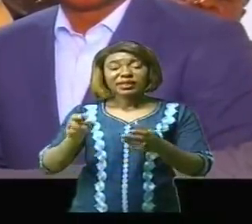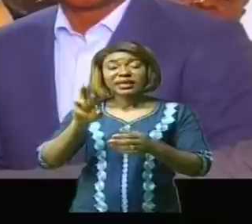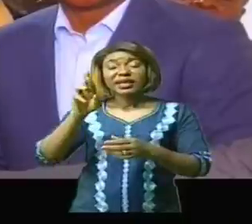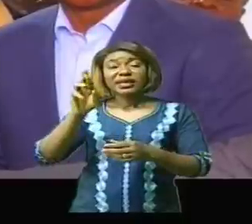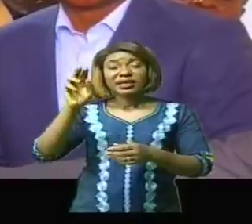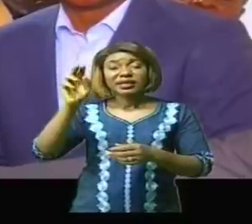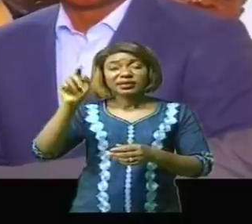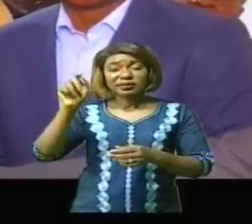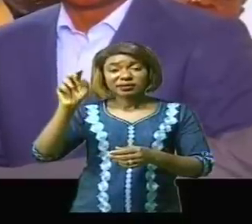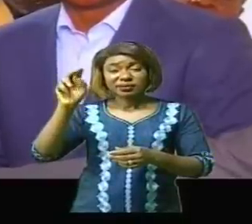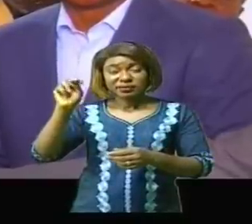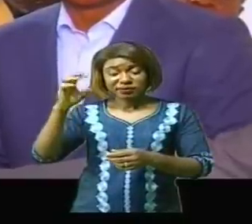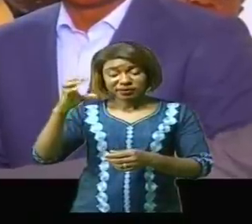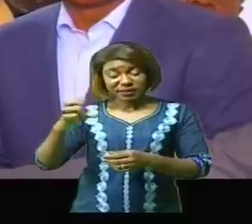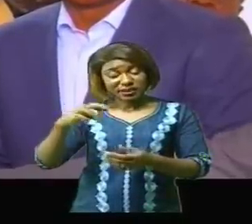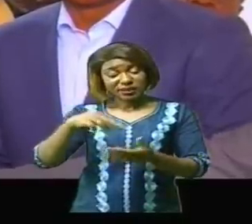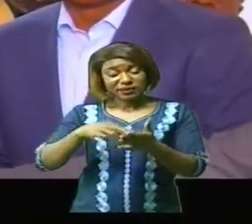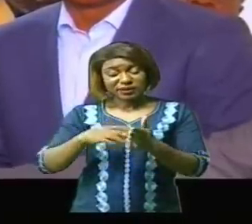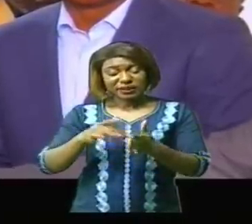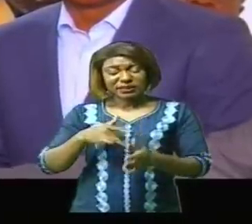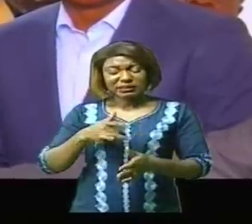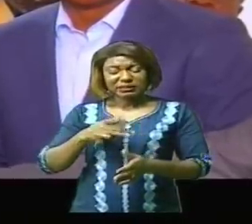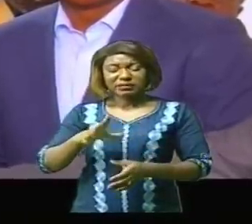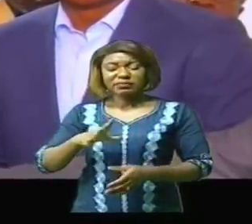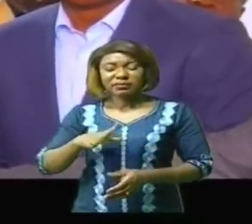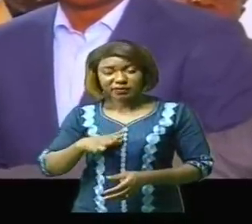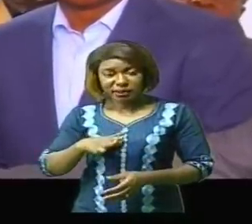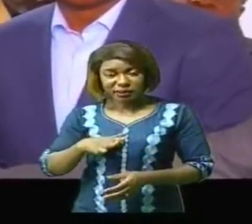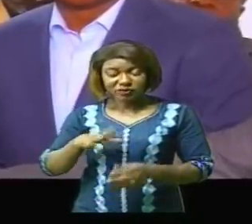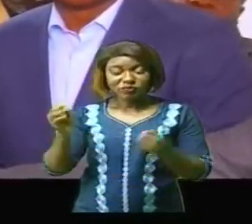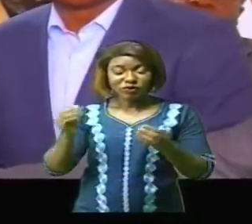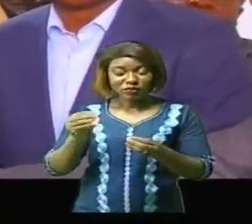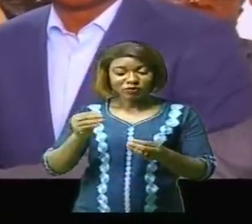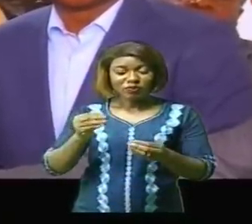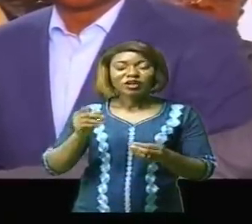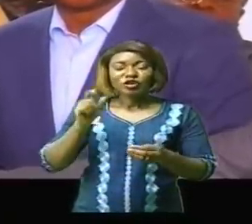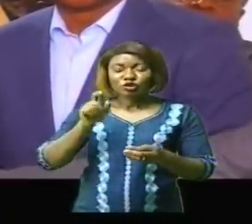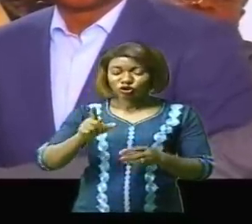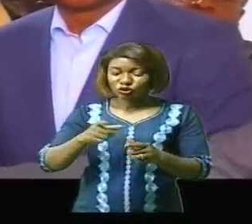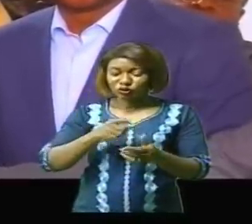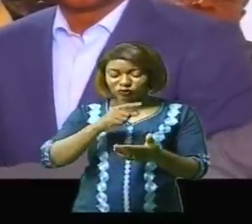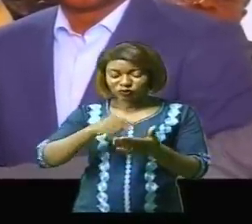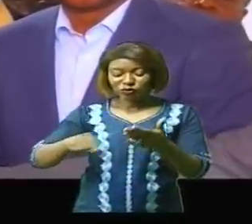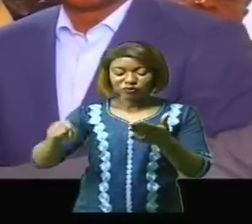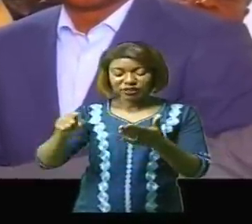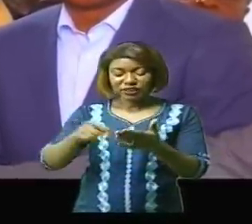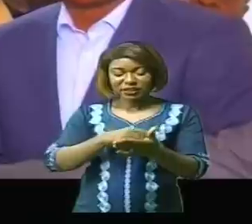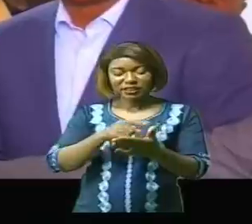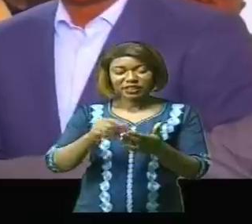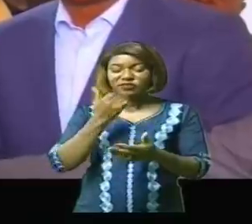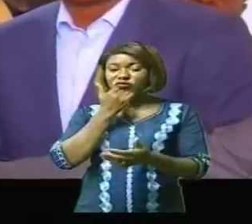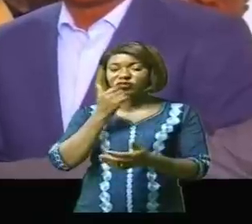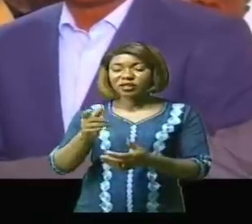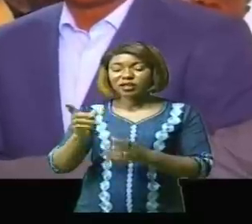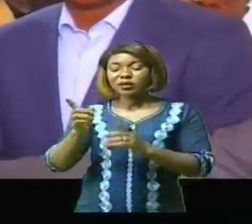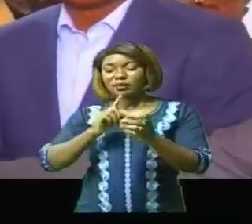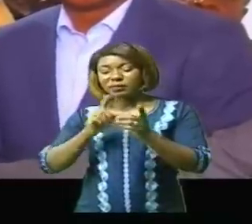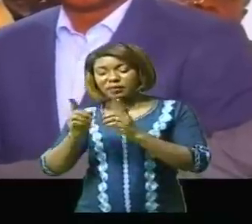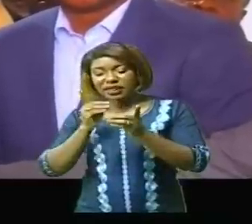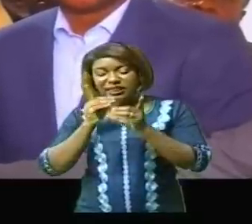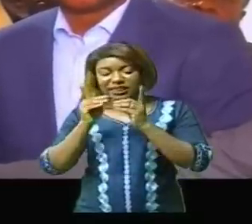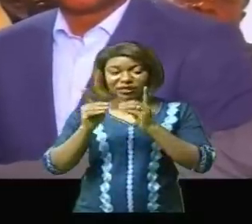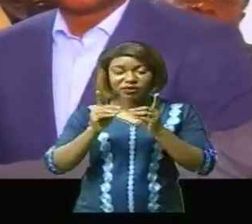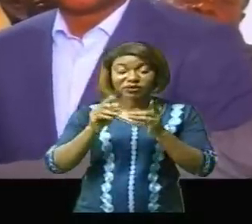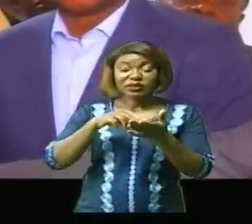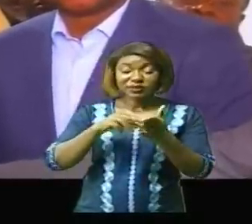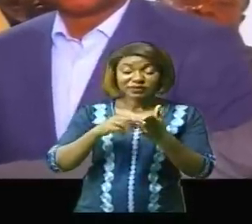une faille pour nous. Alors, j'ai senti le danger, j'ai senti l'obstacle, je me suis dit, il faut corriger cela. Et par les dialogues. Parce que c'est vrai, il y a